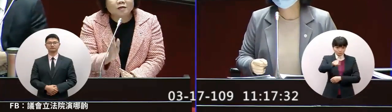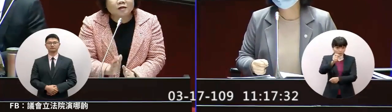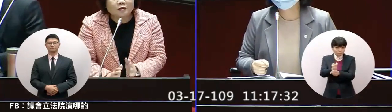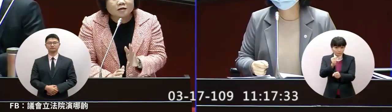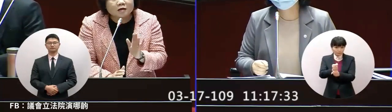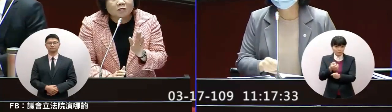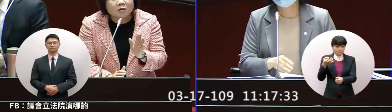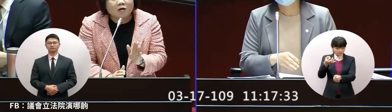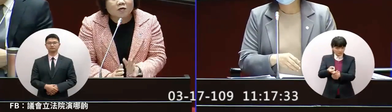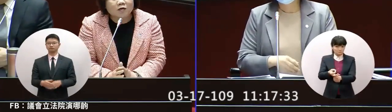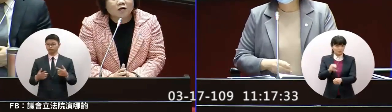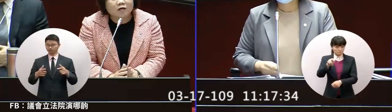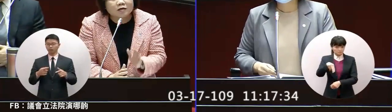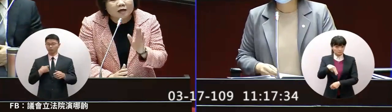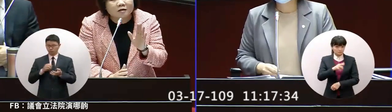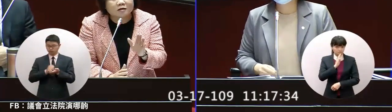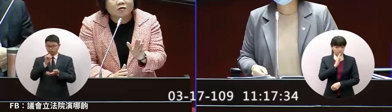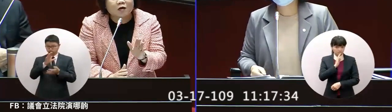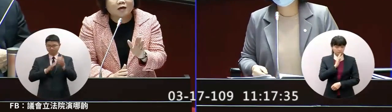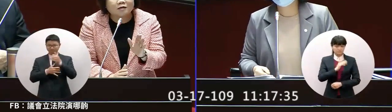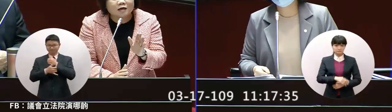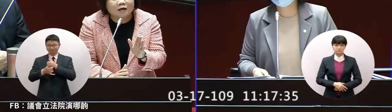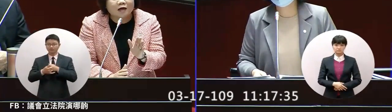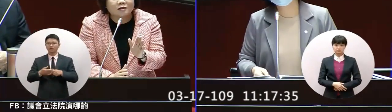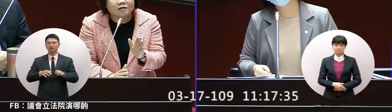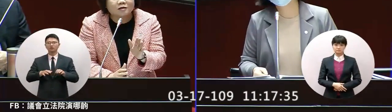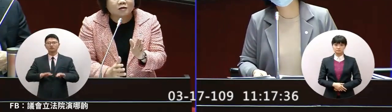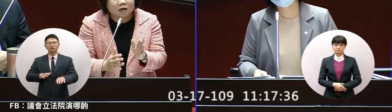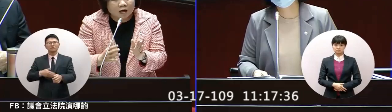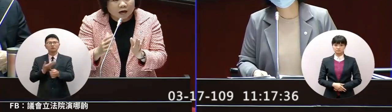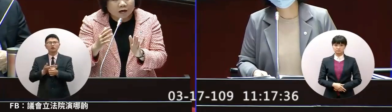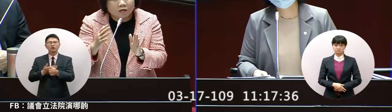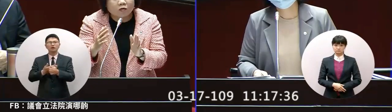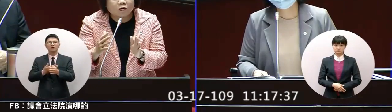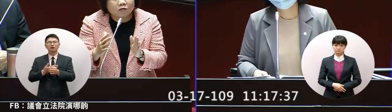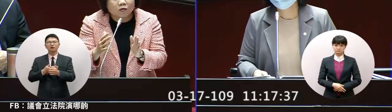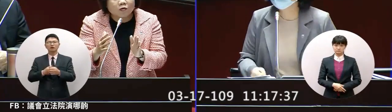水？ 不是这个报告委员，因为这样子的话，让他其实